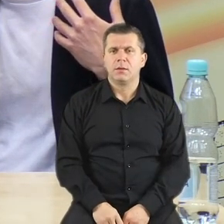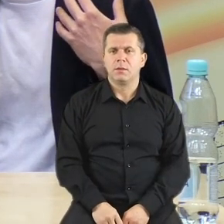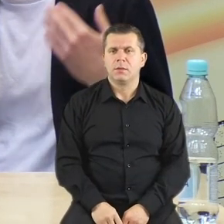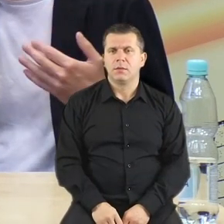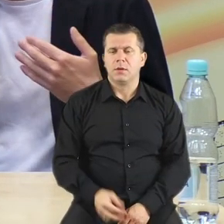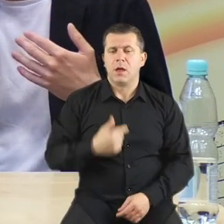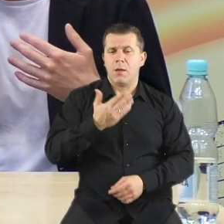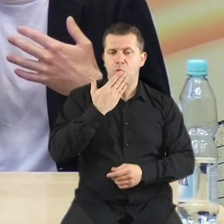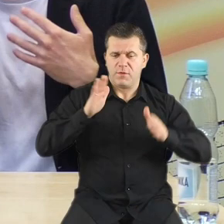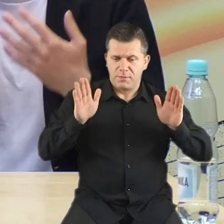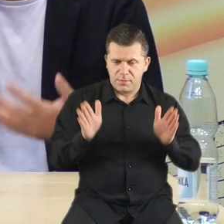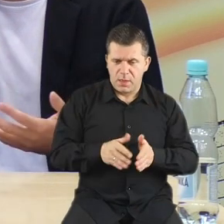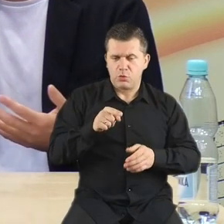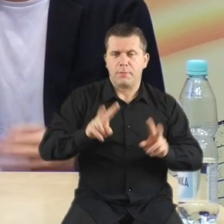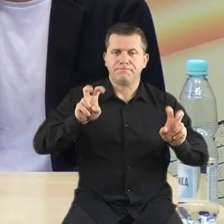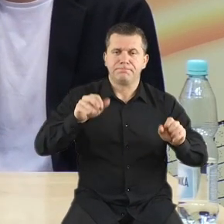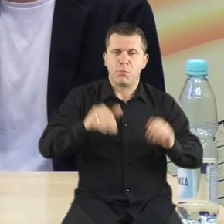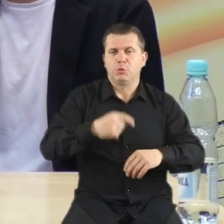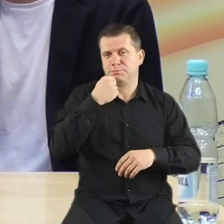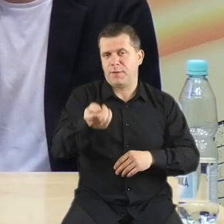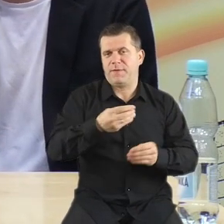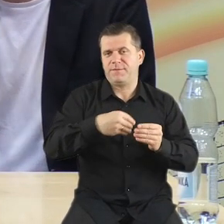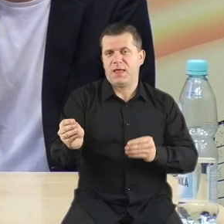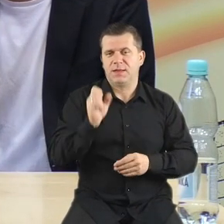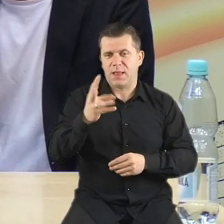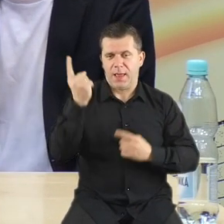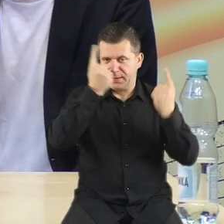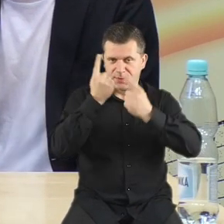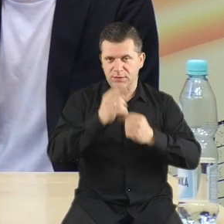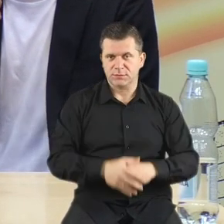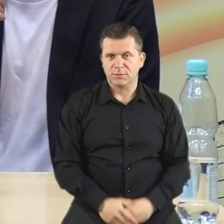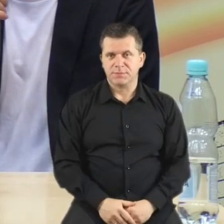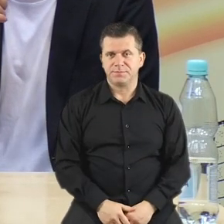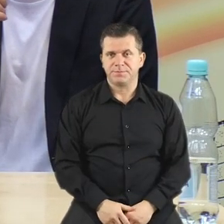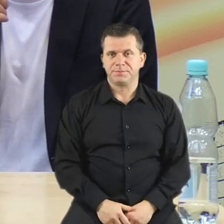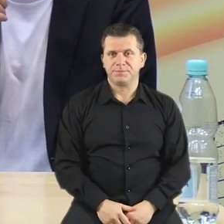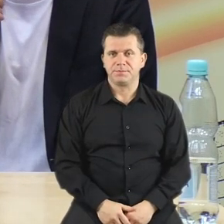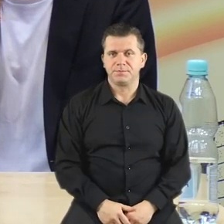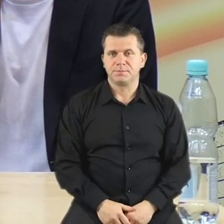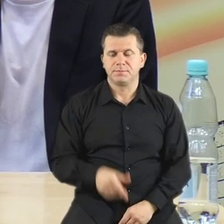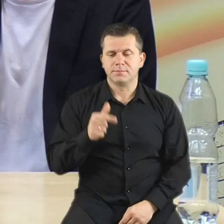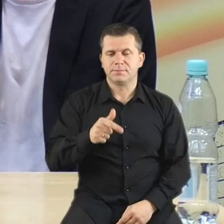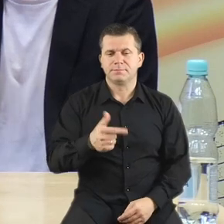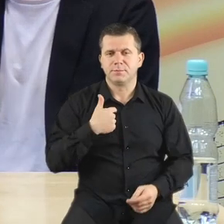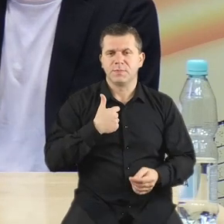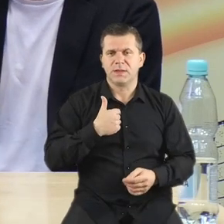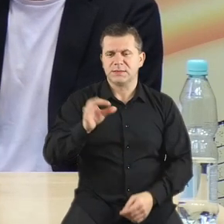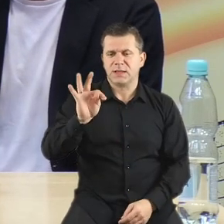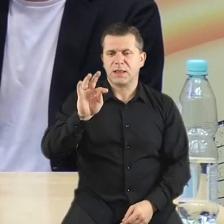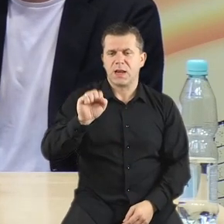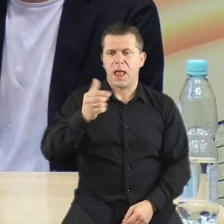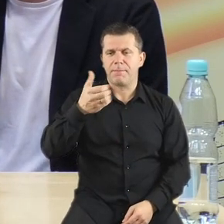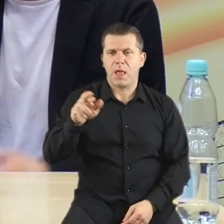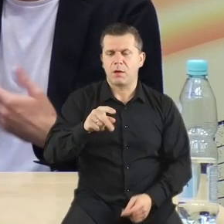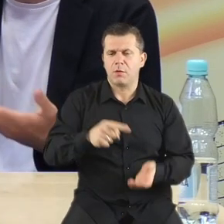że mówiąc mniej, można powiedzieć więcej. Tak właściwie mi się wydaje. Dopiero jakby potknąłem się na tym stylu przy Stramerze, przy mojej